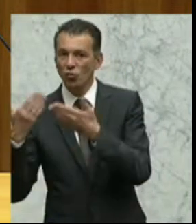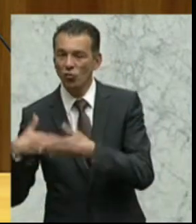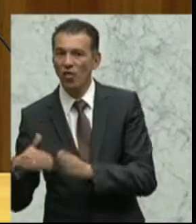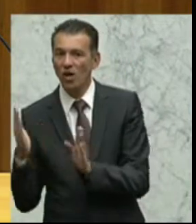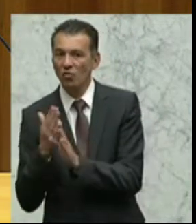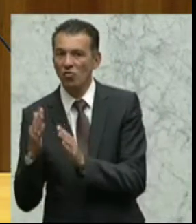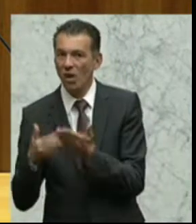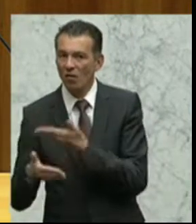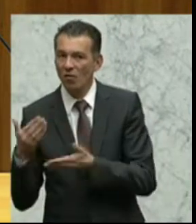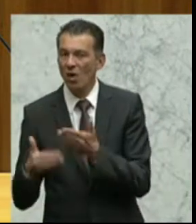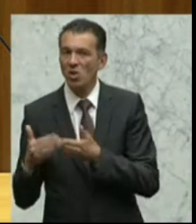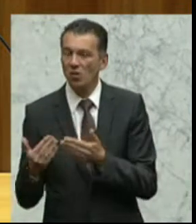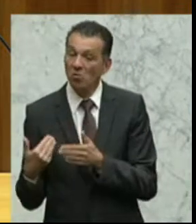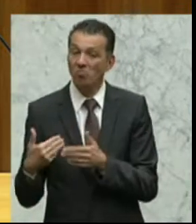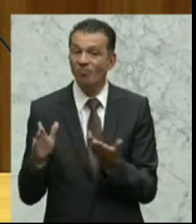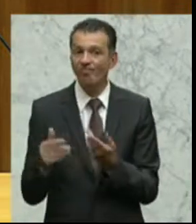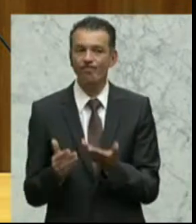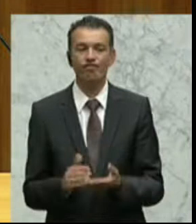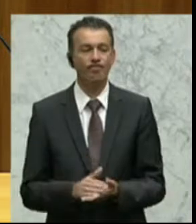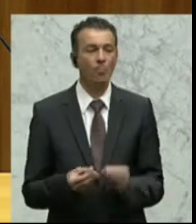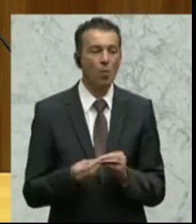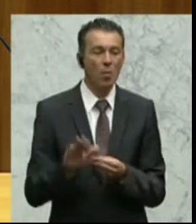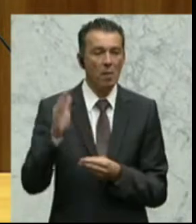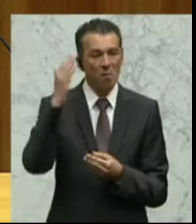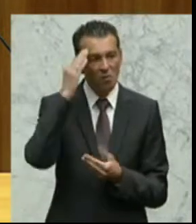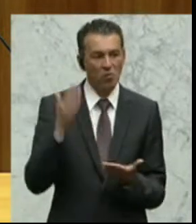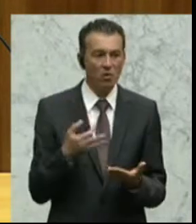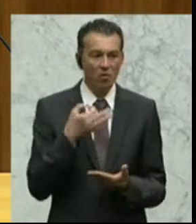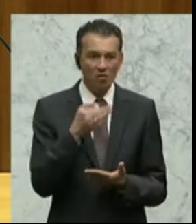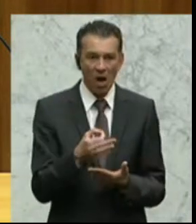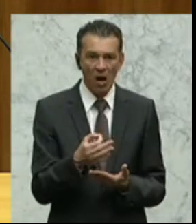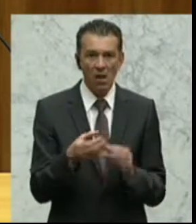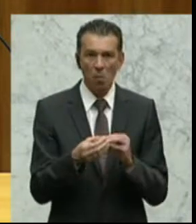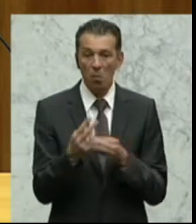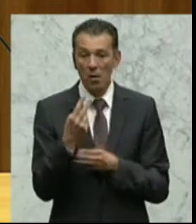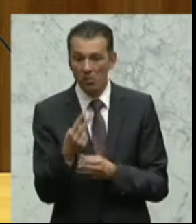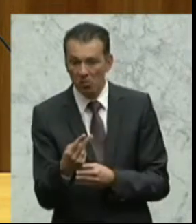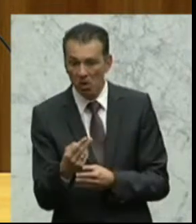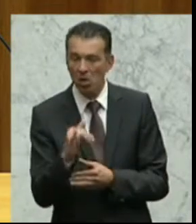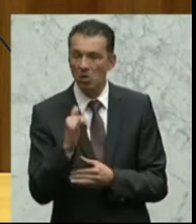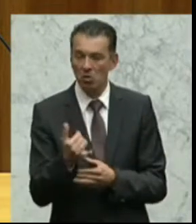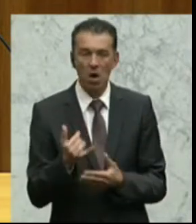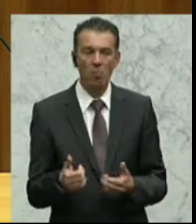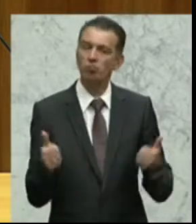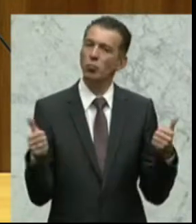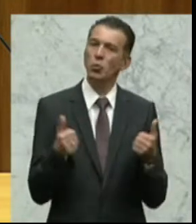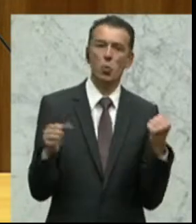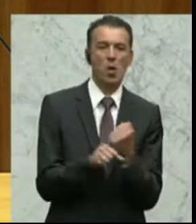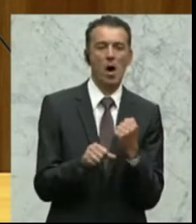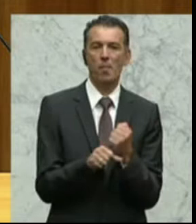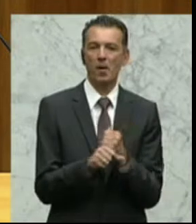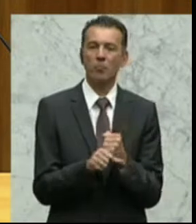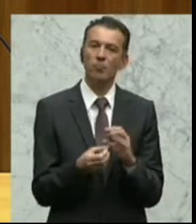in Richtung Problembewusstsein und die Frage, habe ich das Problem erkannt, muss ich sagen, ganz großartige Arbeit, auch nach